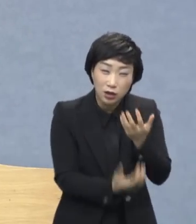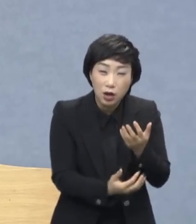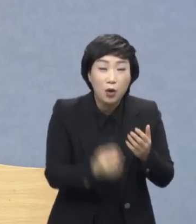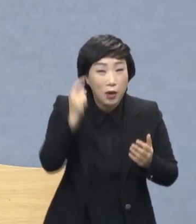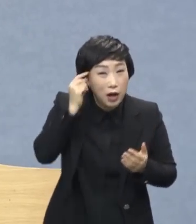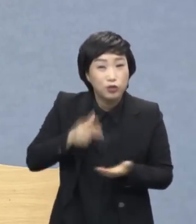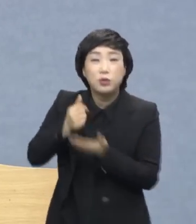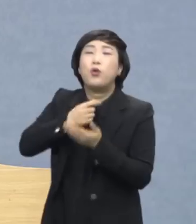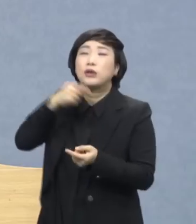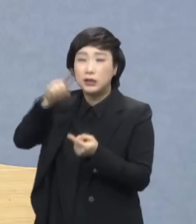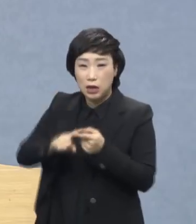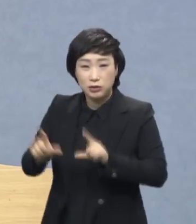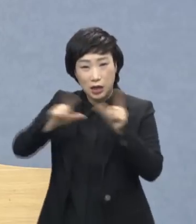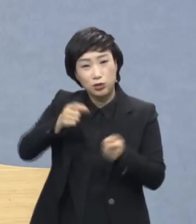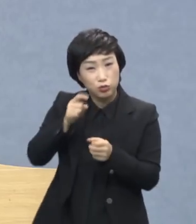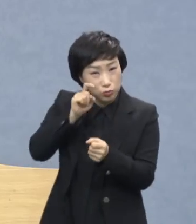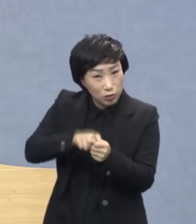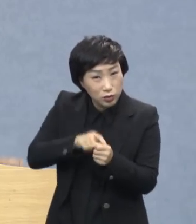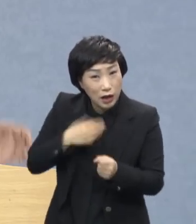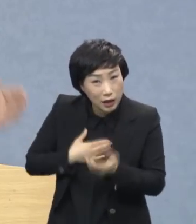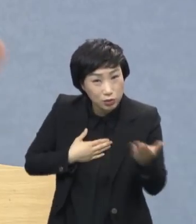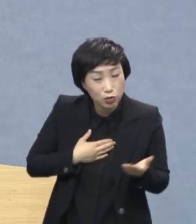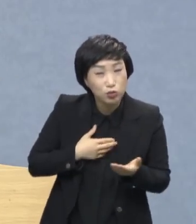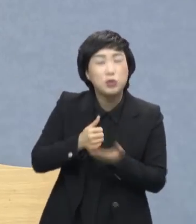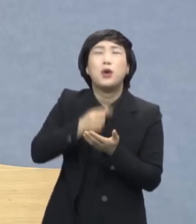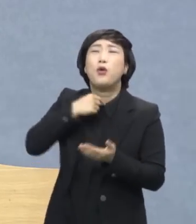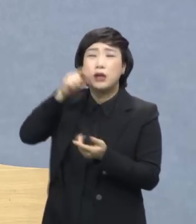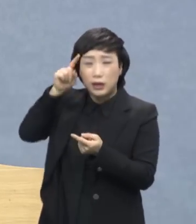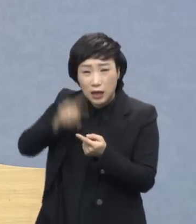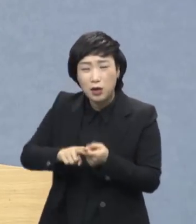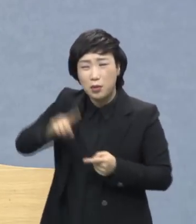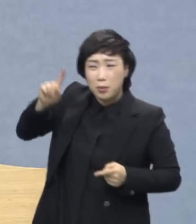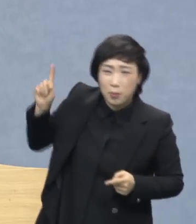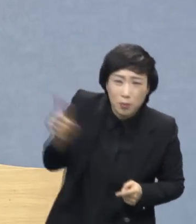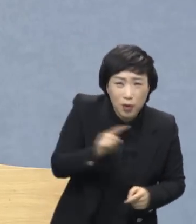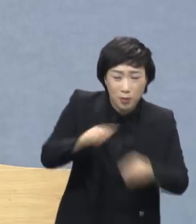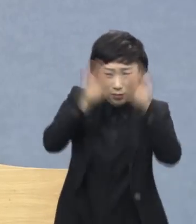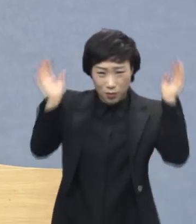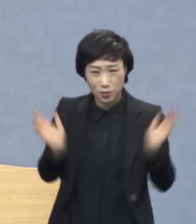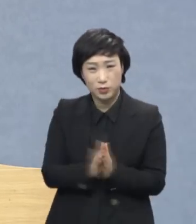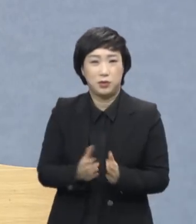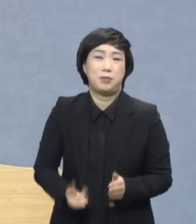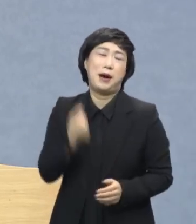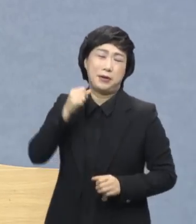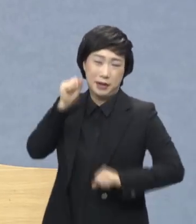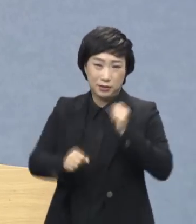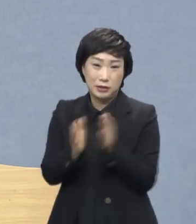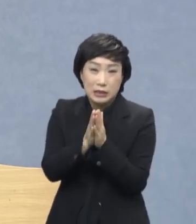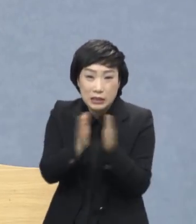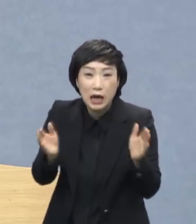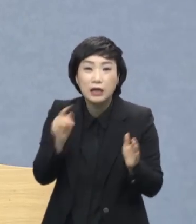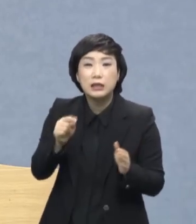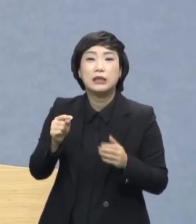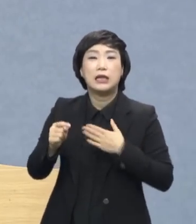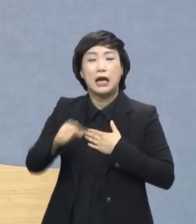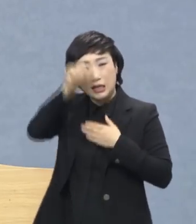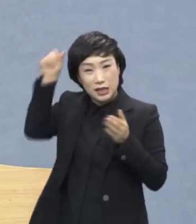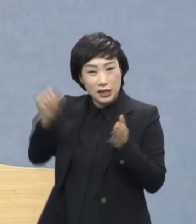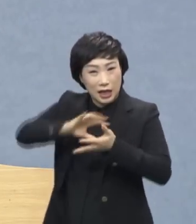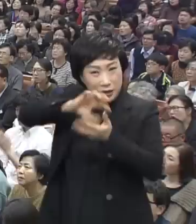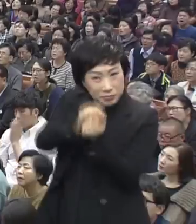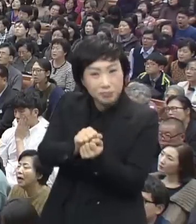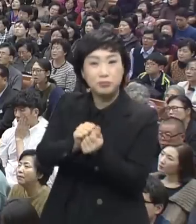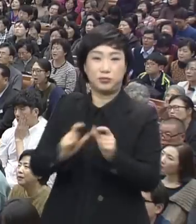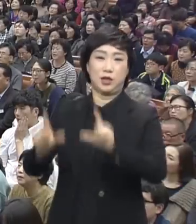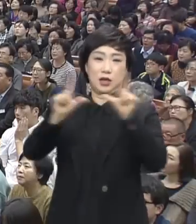주님 원대로 되기 위하여. 주님의 원이라면 무엇이든지 즉각 행동할 수 있는 나의 생애가 되게